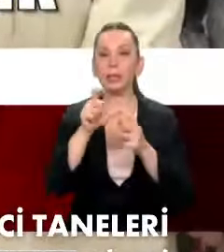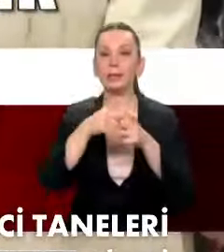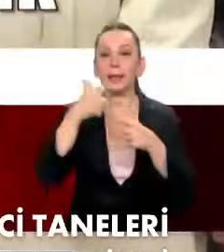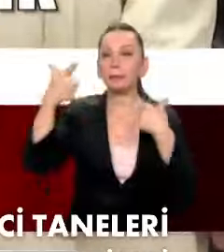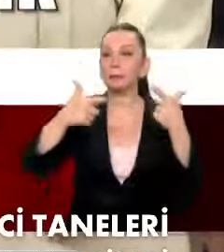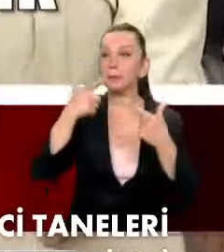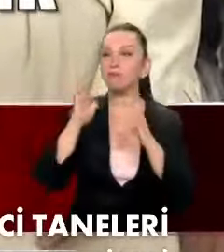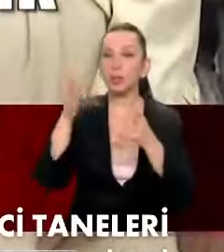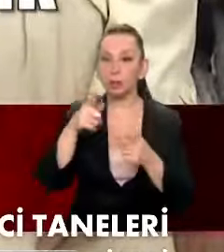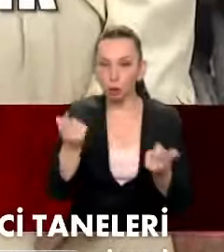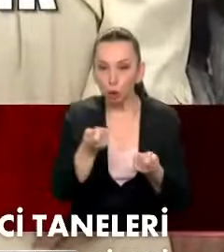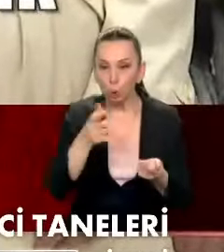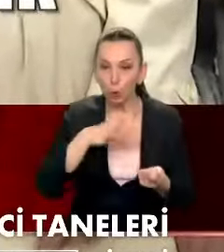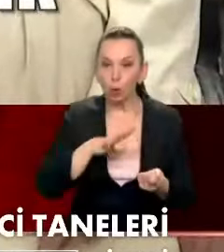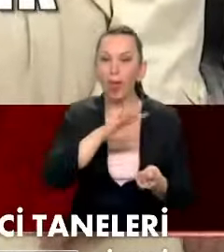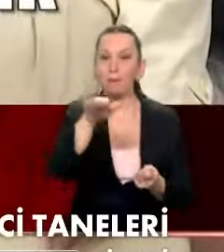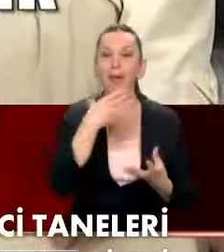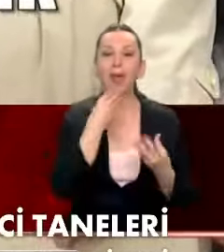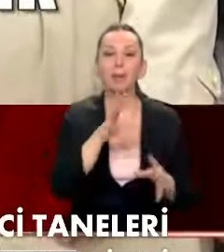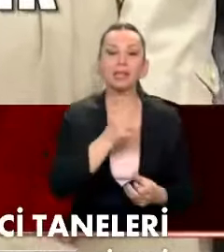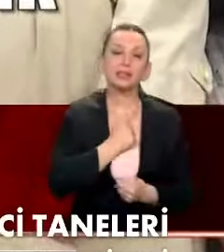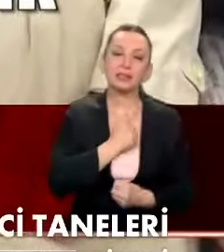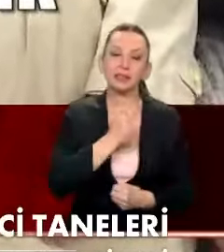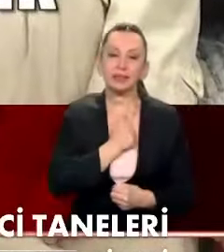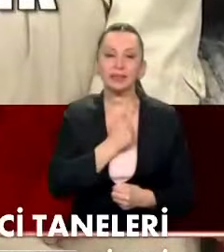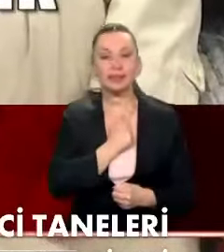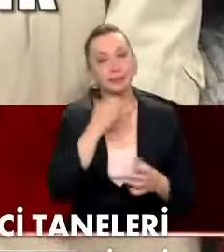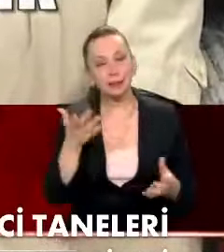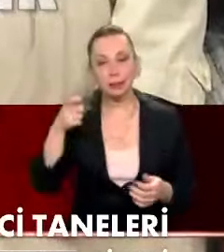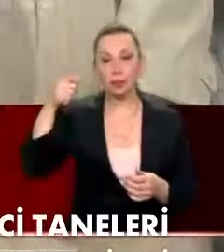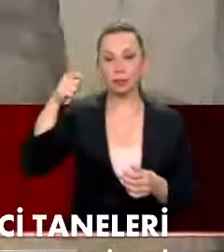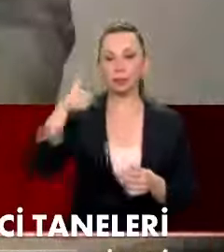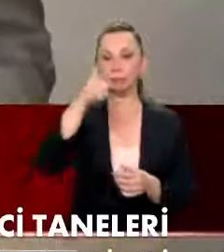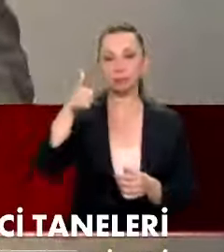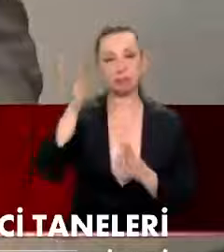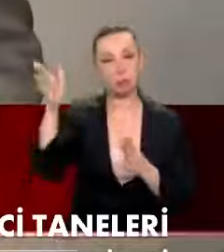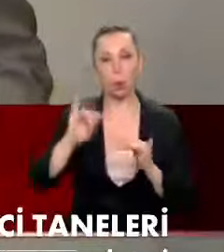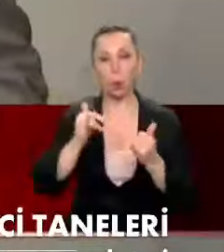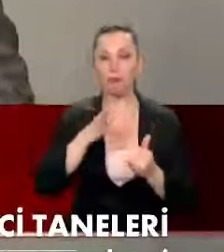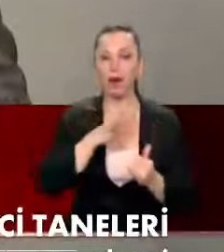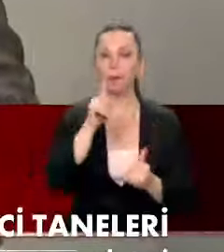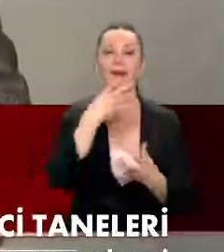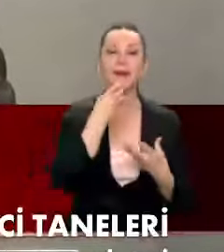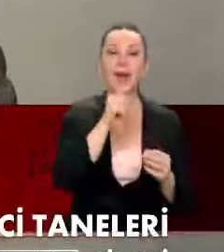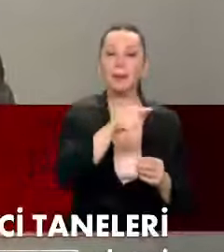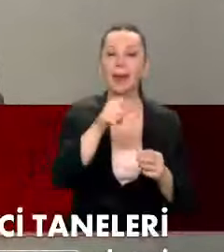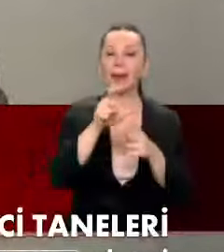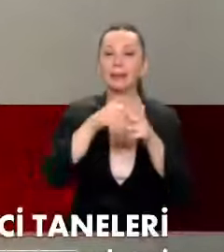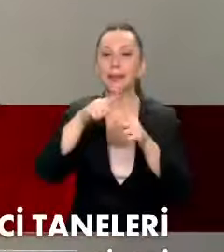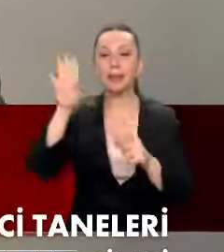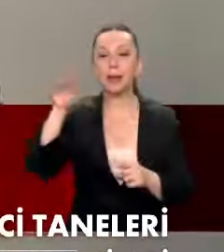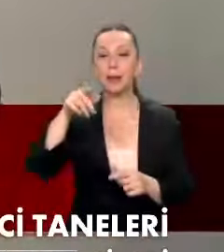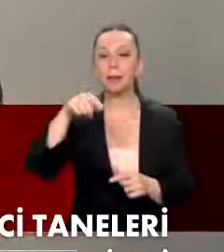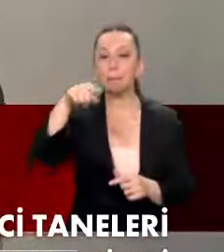var. Çalışmak isteyen emekliler için de neredeyse her gün bir set ortamı bulunabiliyor. Bir emekli sete gittiğinde günde